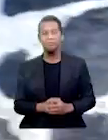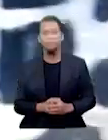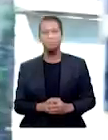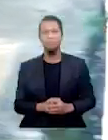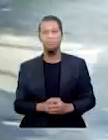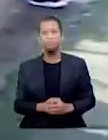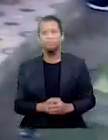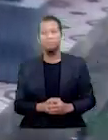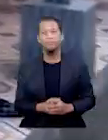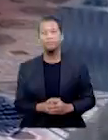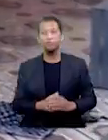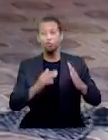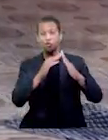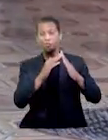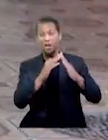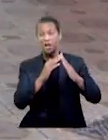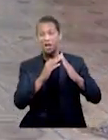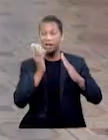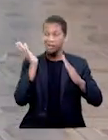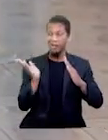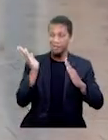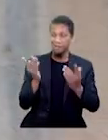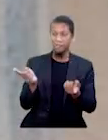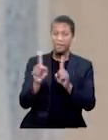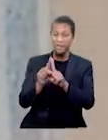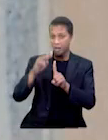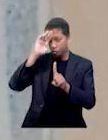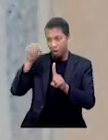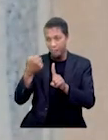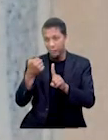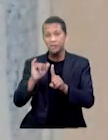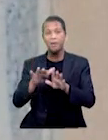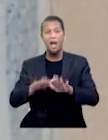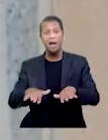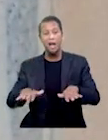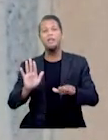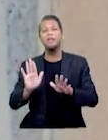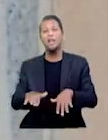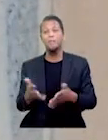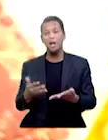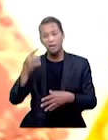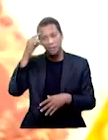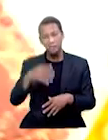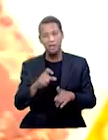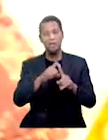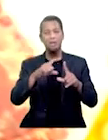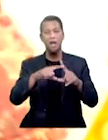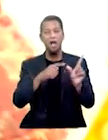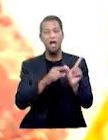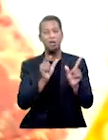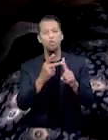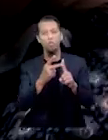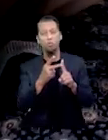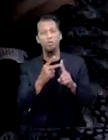Di rumah inilah Mila bersama suami dan tiga anaknya tinggal. Di rumah yang berada di Desa Dayuh, Kecamatan Cilengsi, Kabupaten Bogor